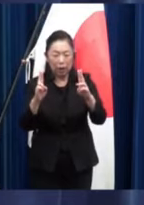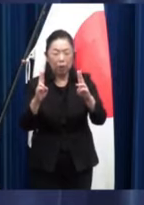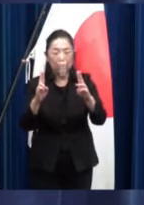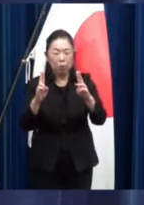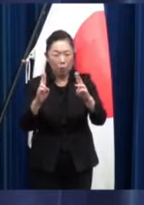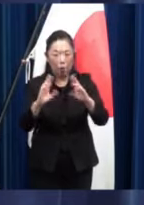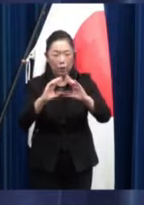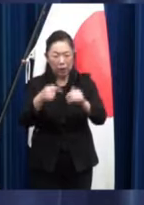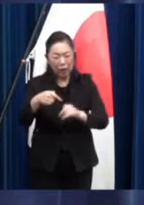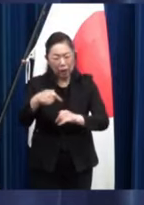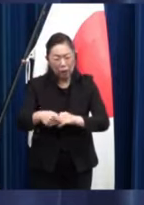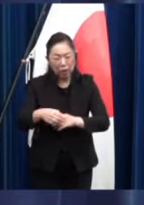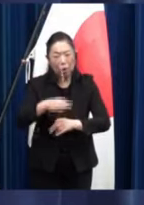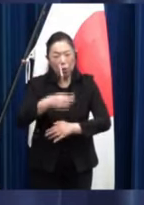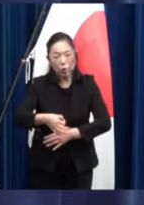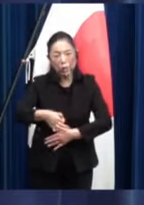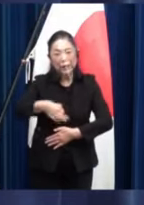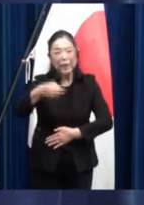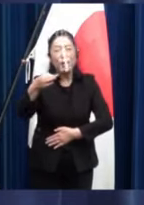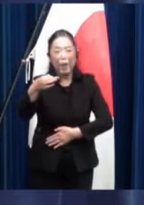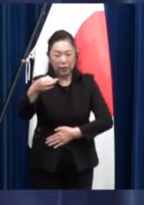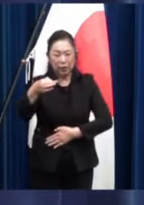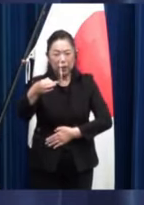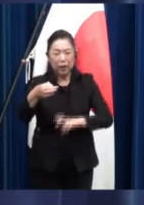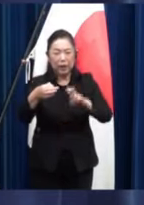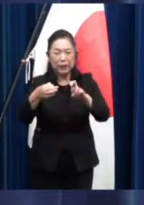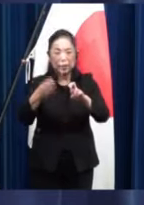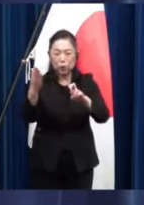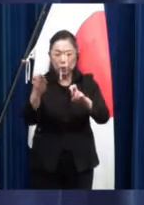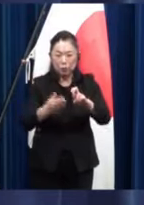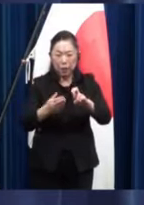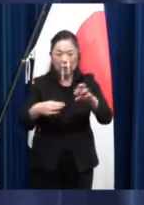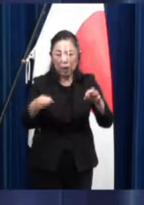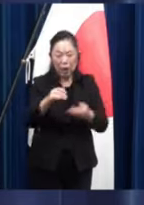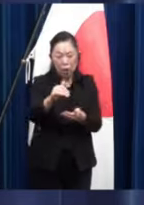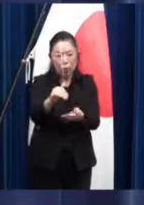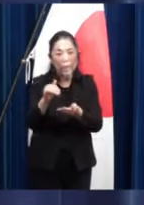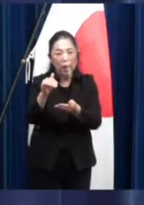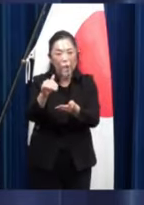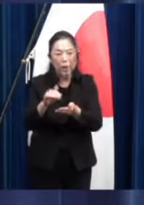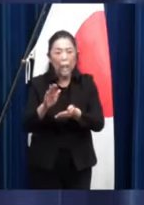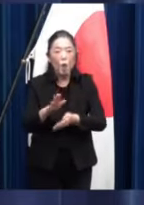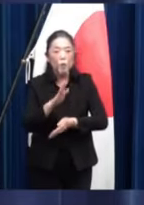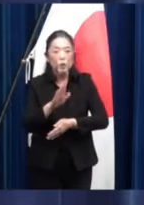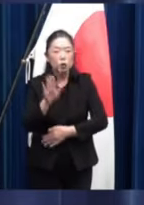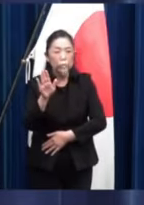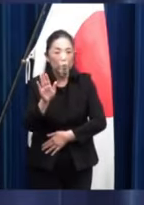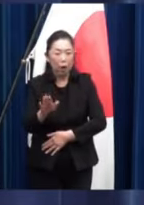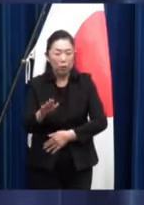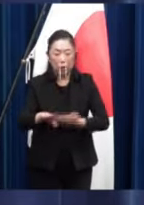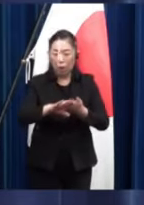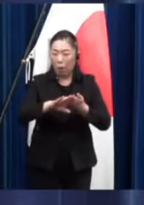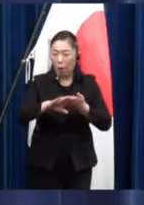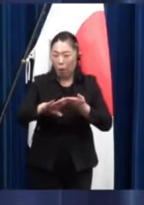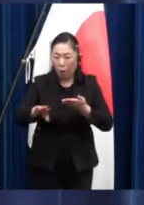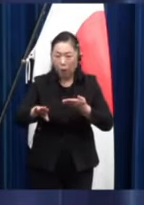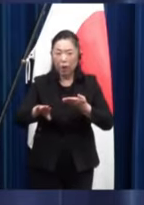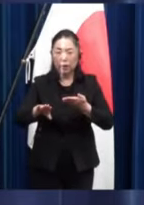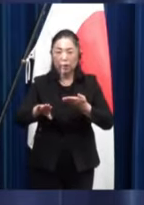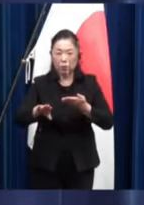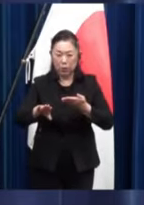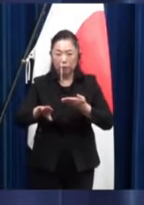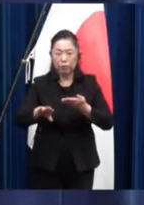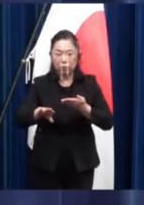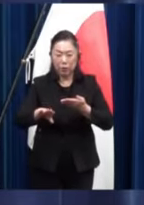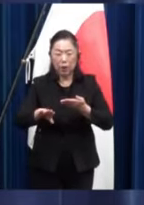い料金で 20% もの営業利益を上げ続けている事実、他にもこのような